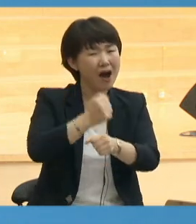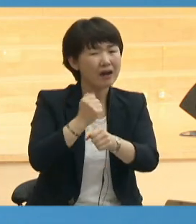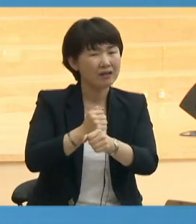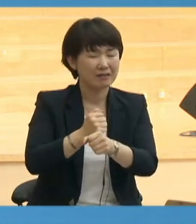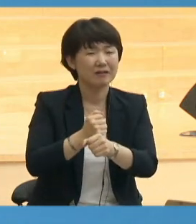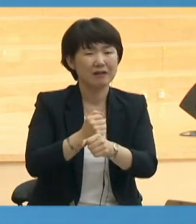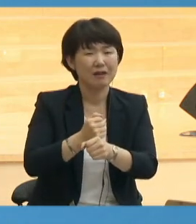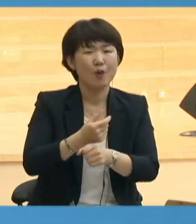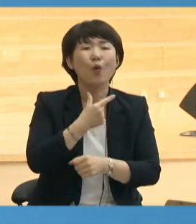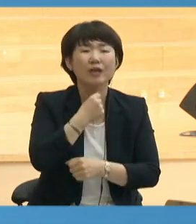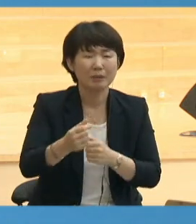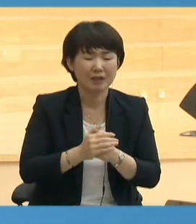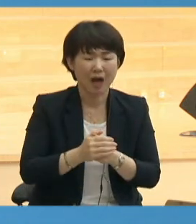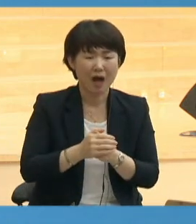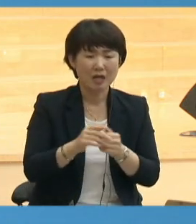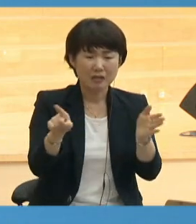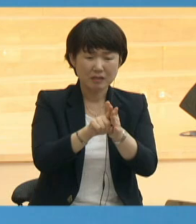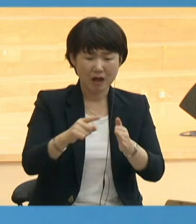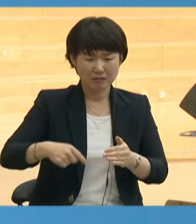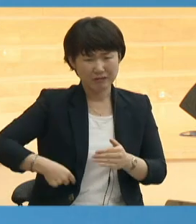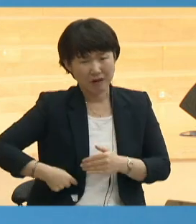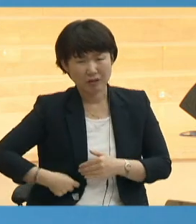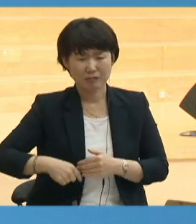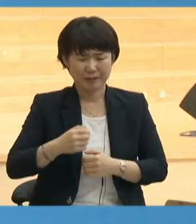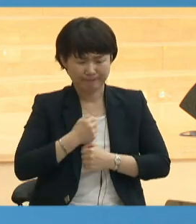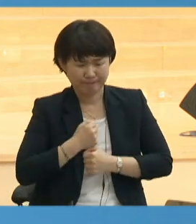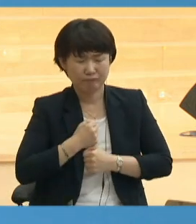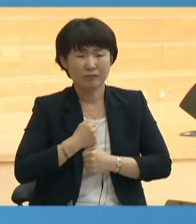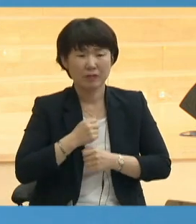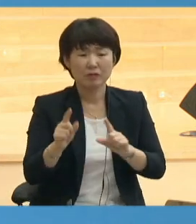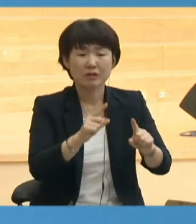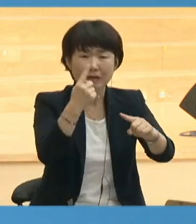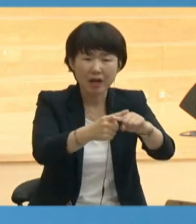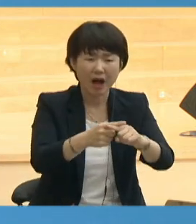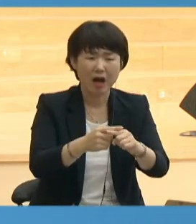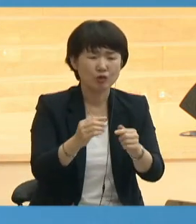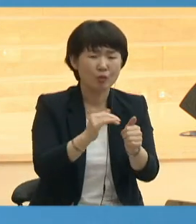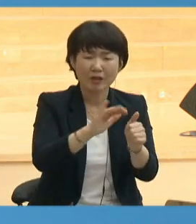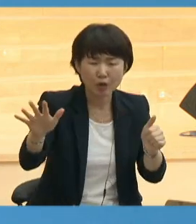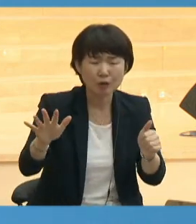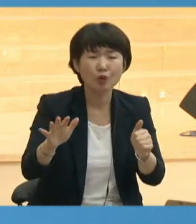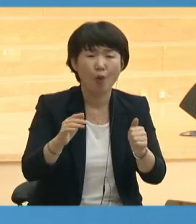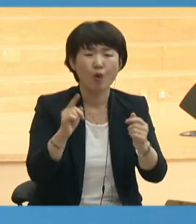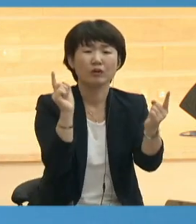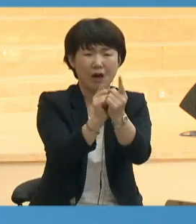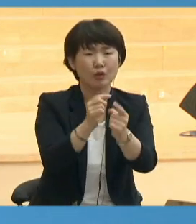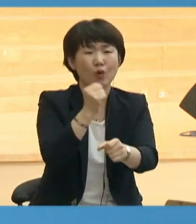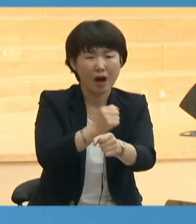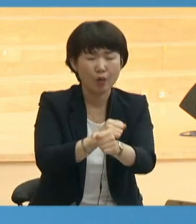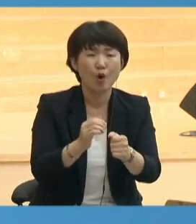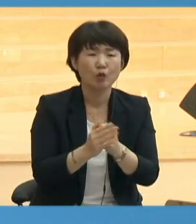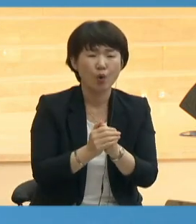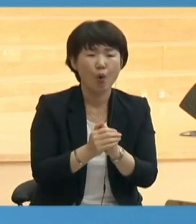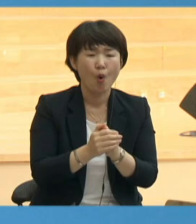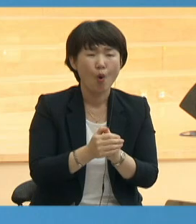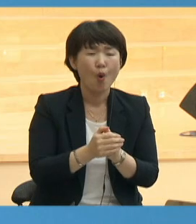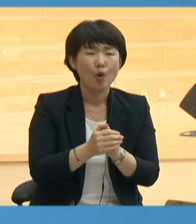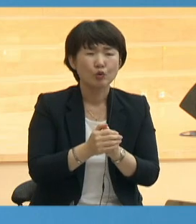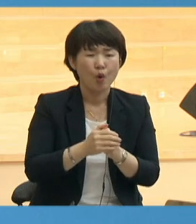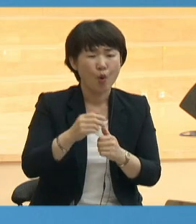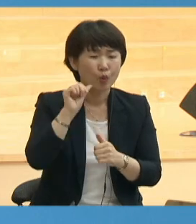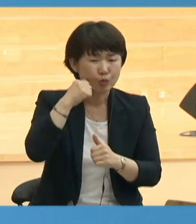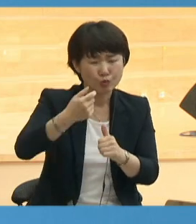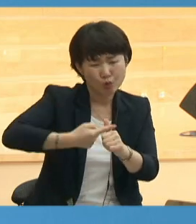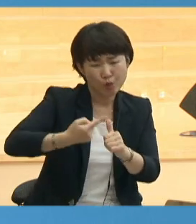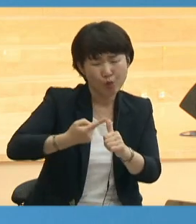제대로 신앙 양심을 지키며 살다가 따돌림 도 다하고 성결대 에 구별 때 그렇게 살다가 처럼 더 받을 수 있기를 주의 이름으로 축원합니다